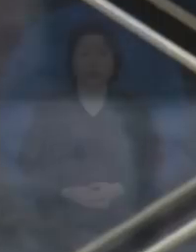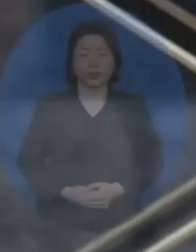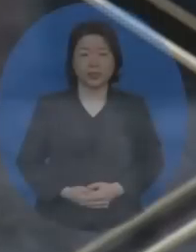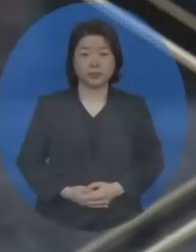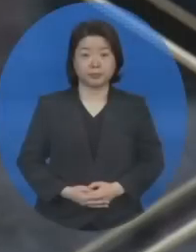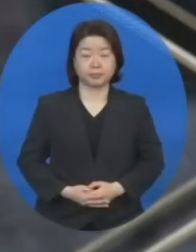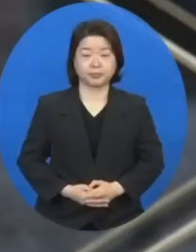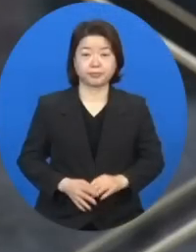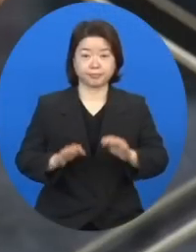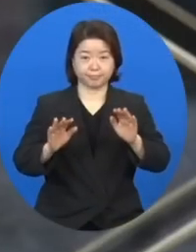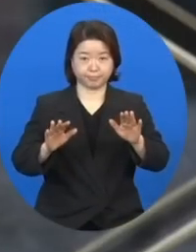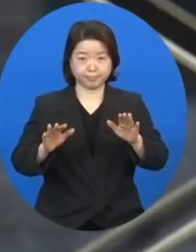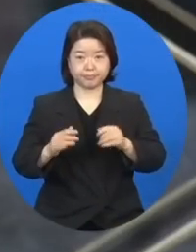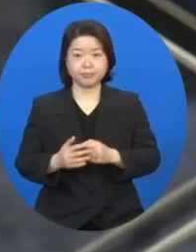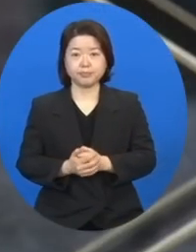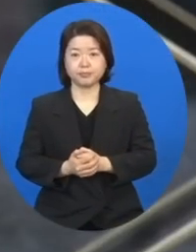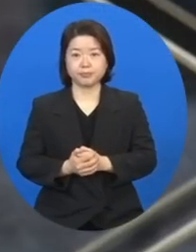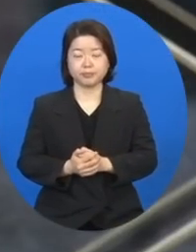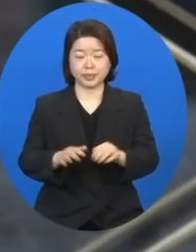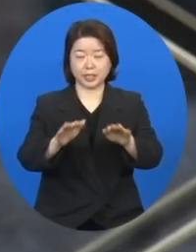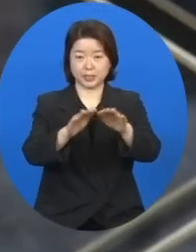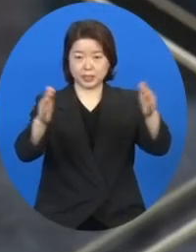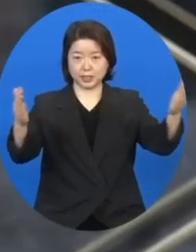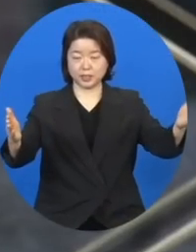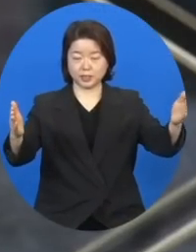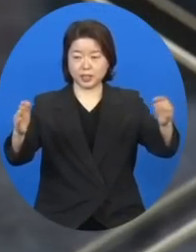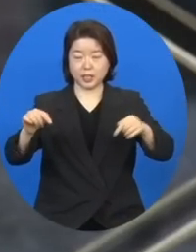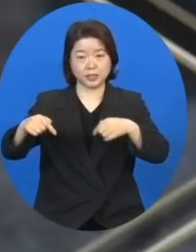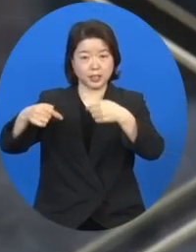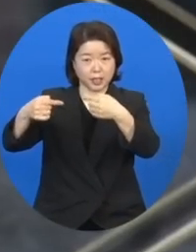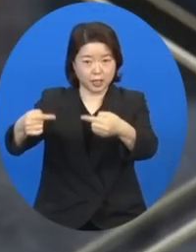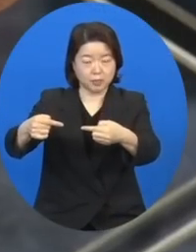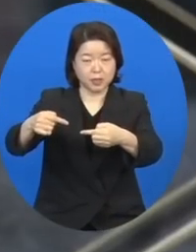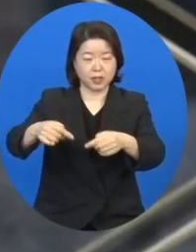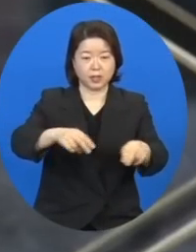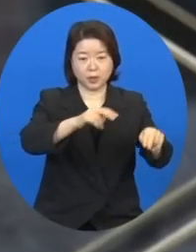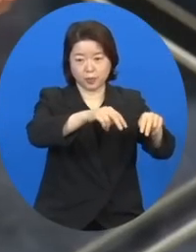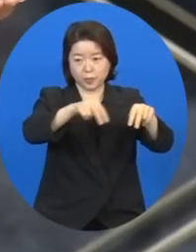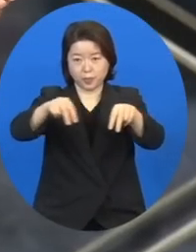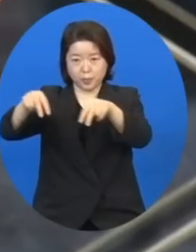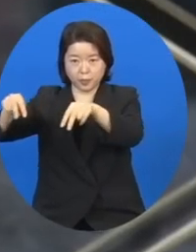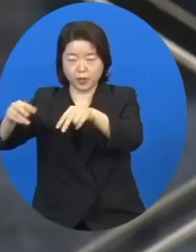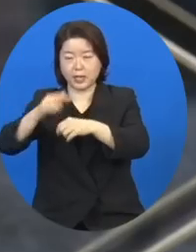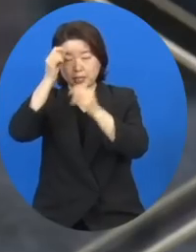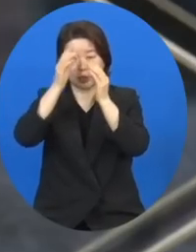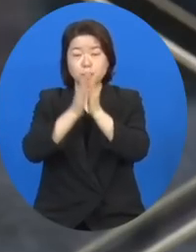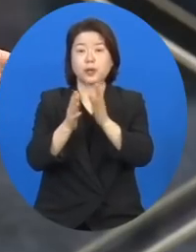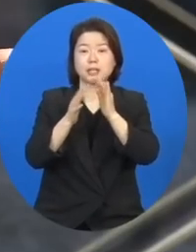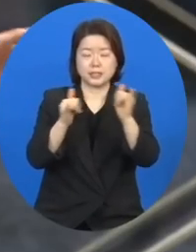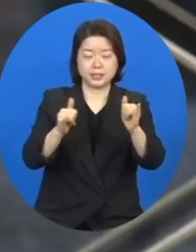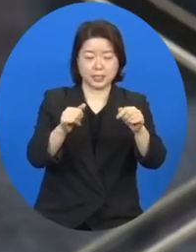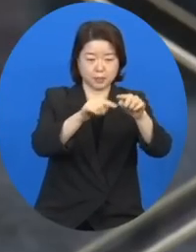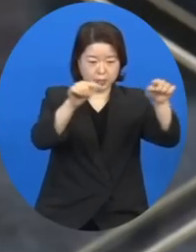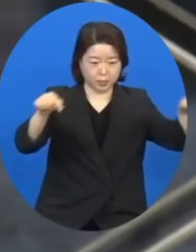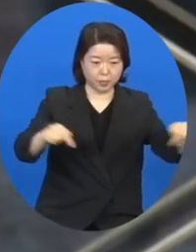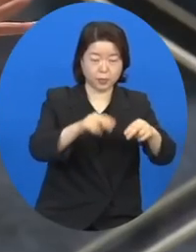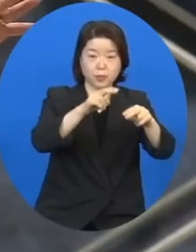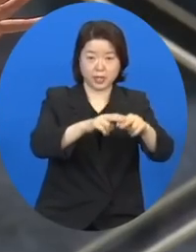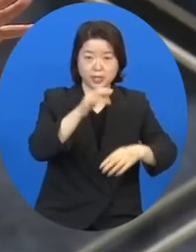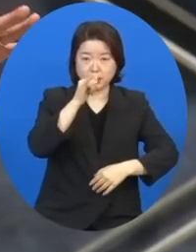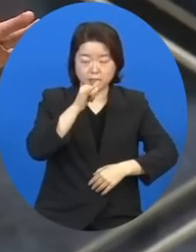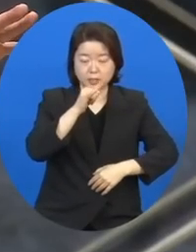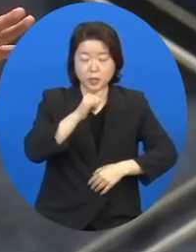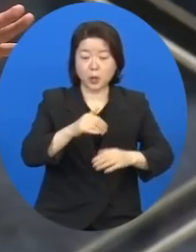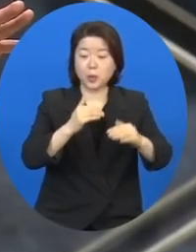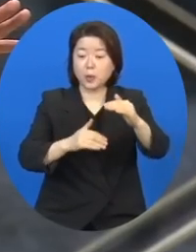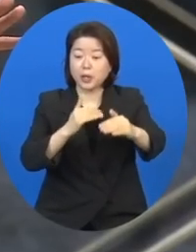자, 우리 오늘 우리 단상 위에 올라오셔서 우리 기도하실 분들은 올라오시기 바랍니다. 앞에 방석이 마련되어 있고 우리 계단 밑으로